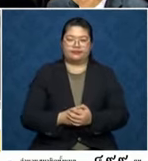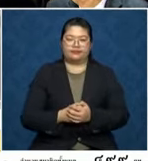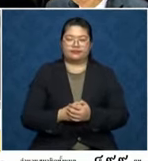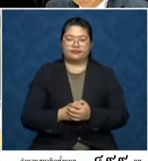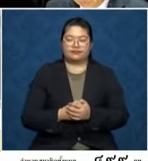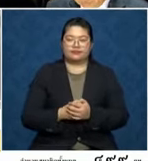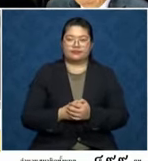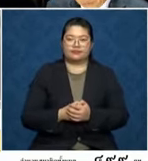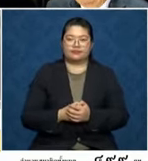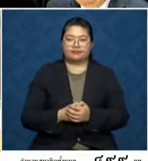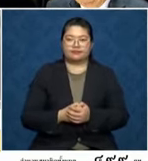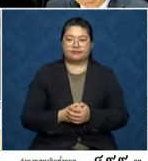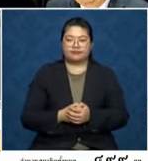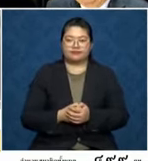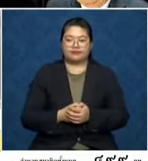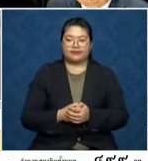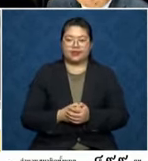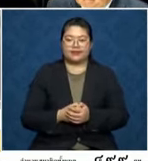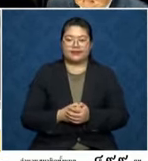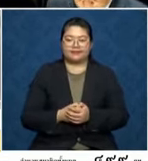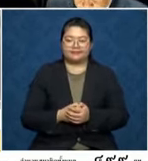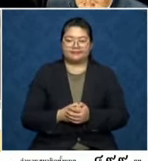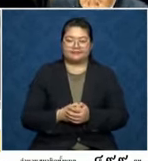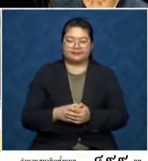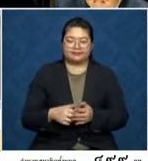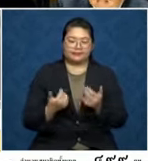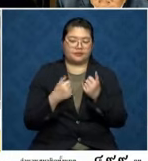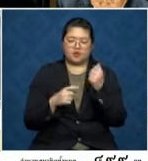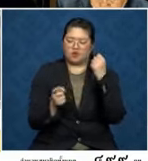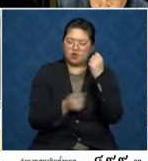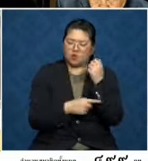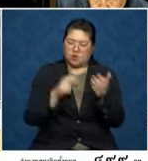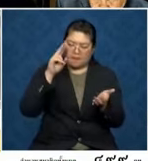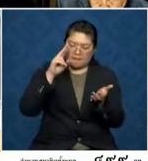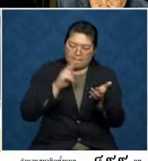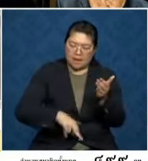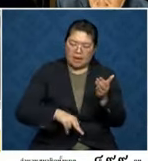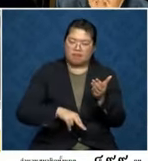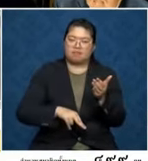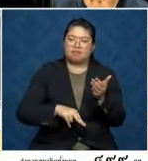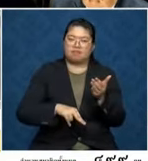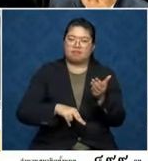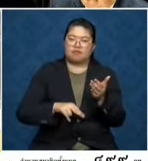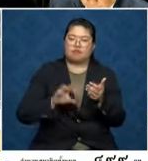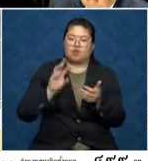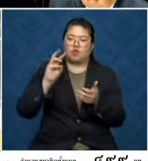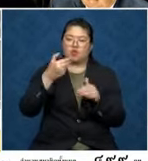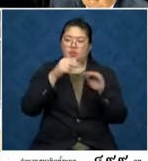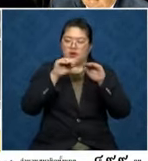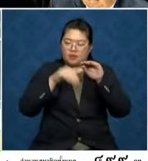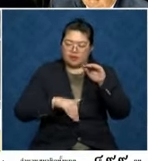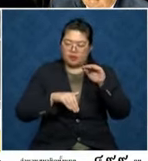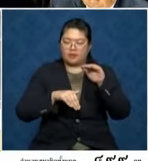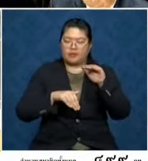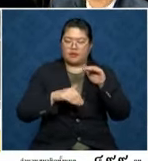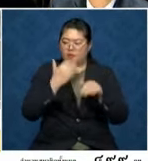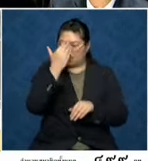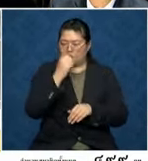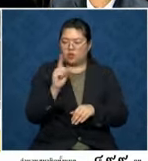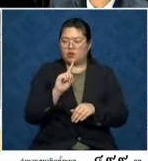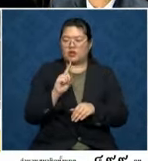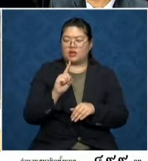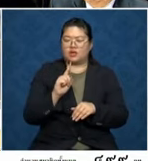ท่านประธานครับกำหนดให้มีการระวางโทษปรับเพียงไม่เกิน 60,000 บาทเพื่อให้